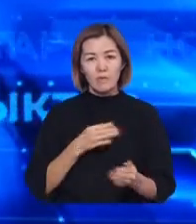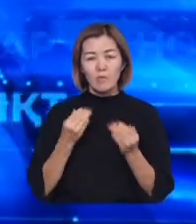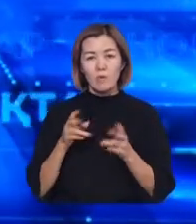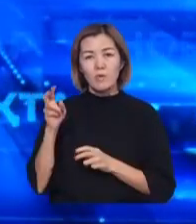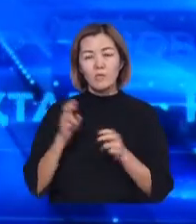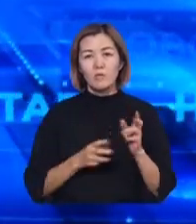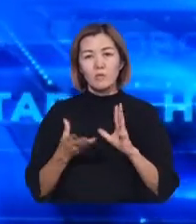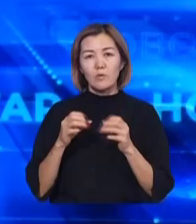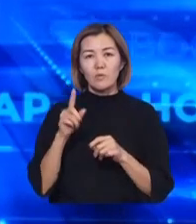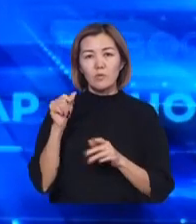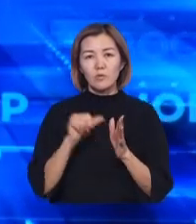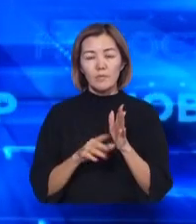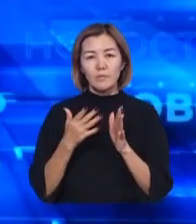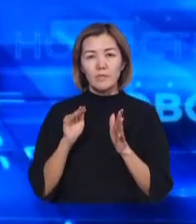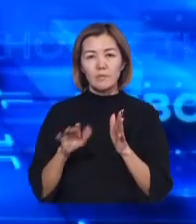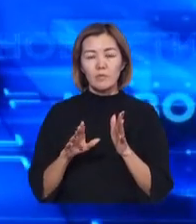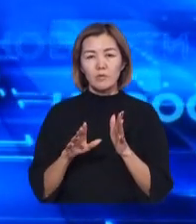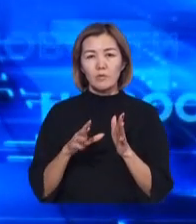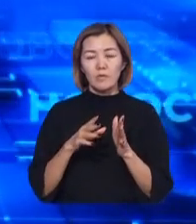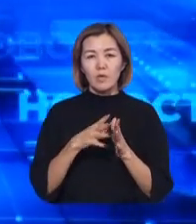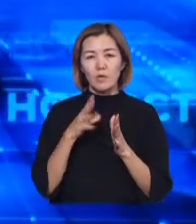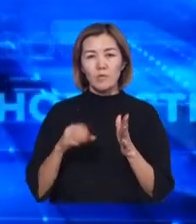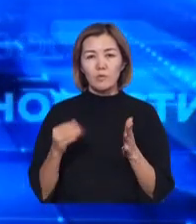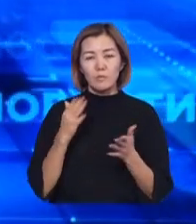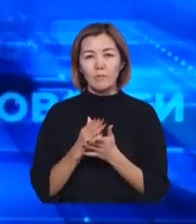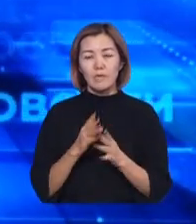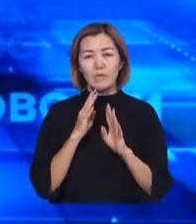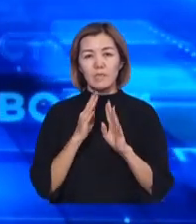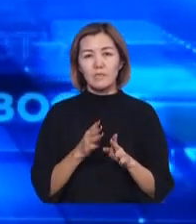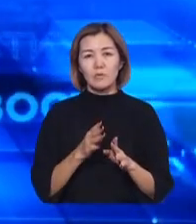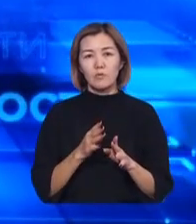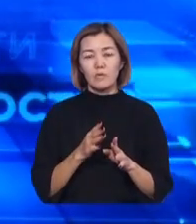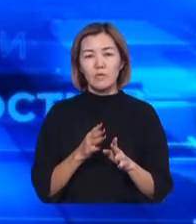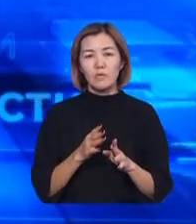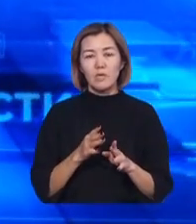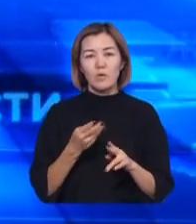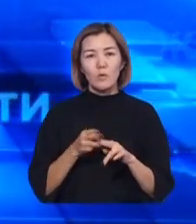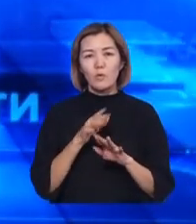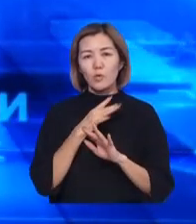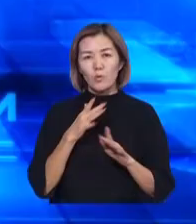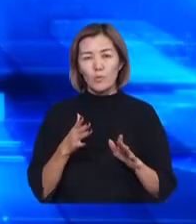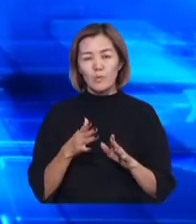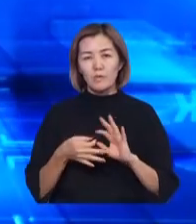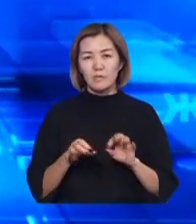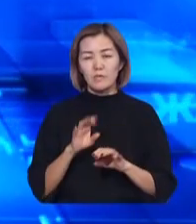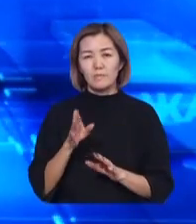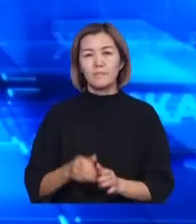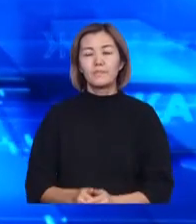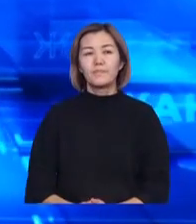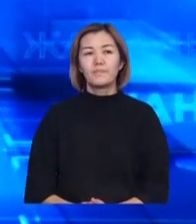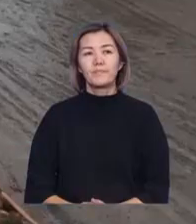зауыт аумағында 165 мың тонна шикізат жатыр. Ал кезек күткен көліктер керуені толассыз. Елдана Серікбайқызы барып қайтты.